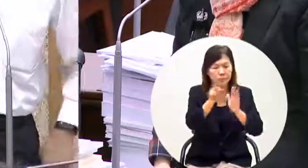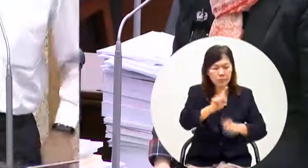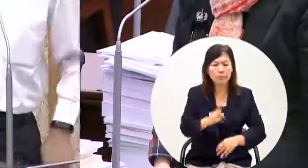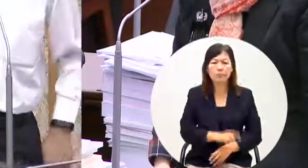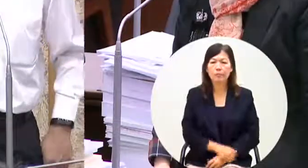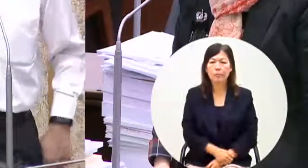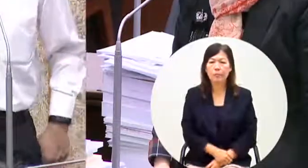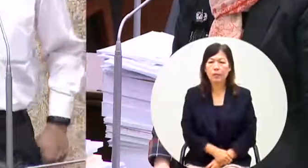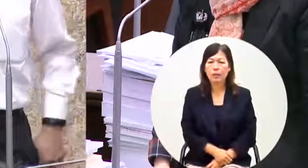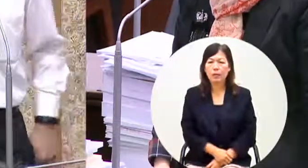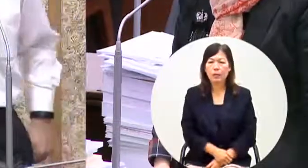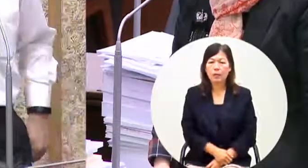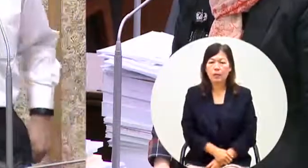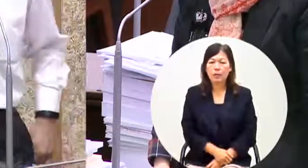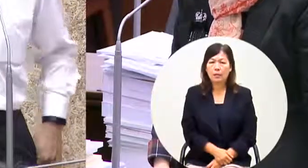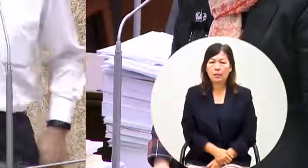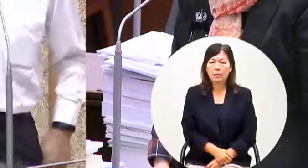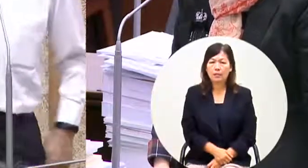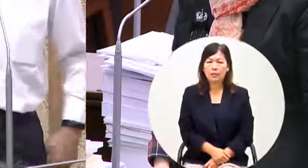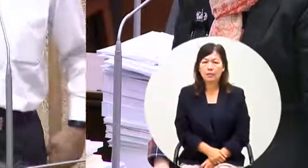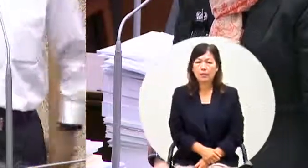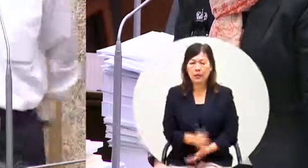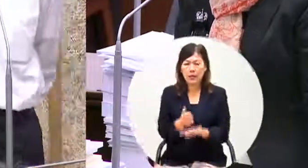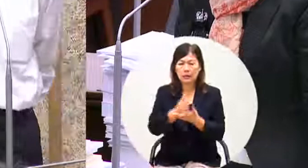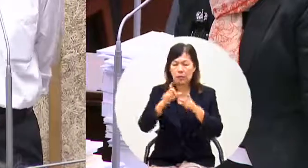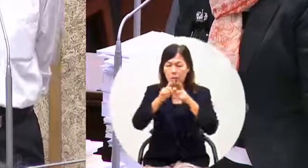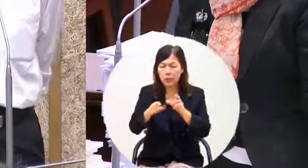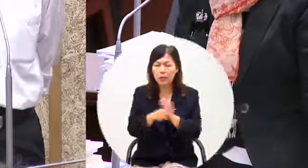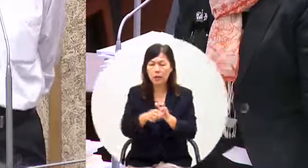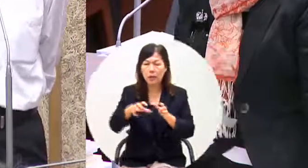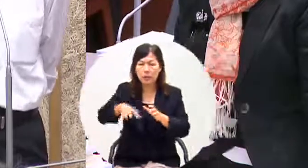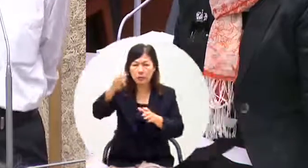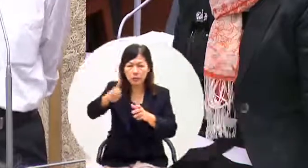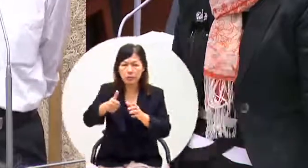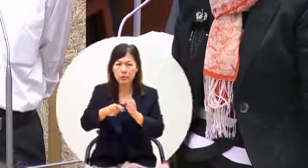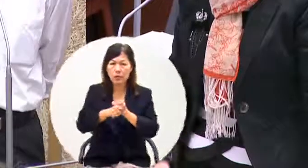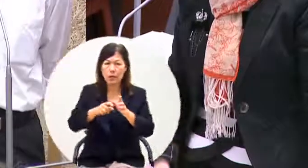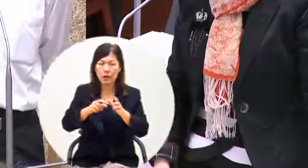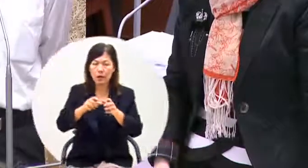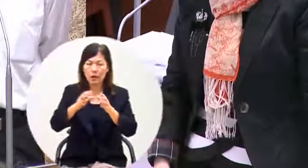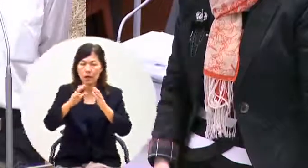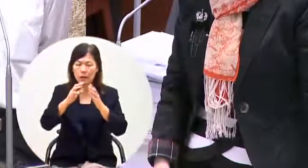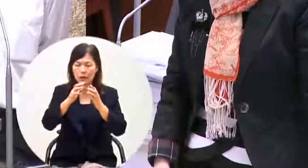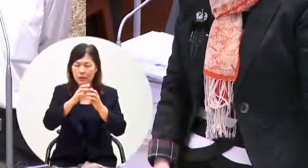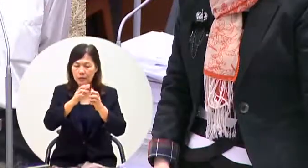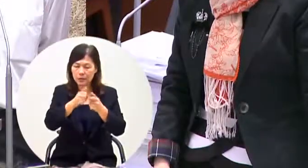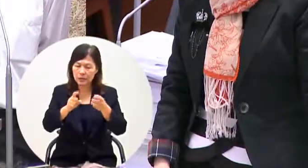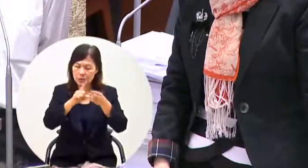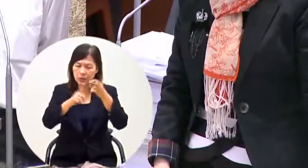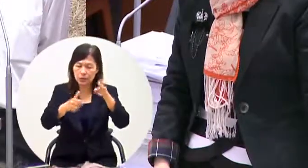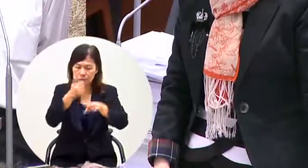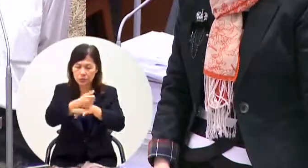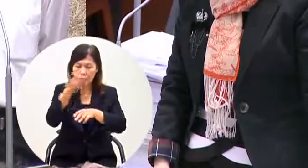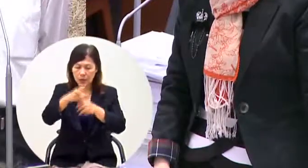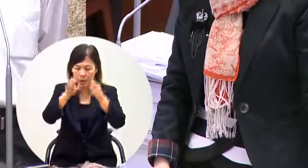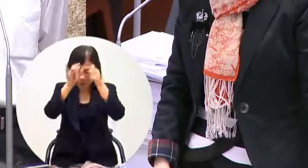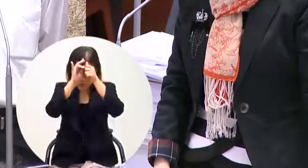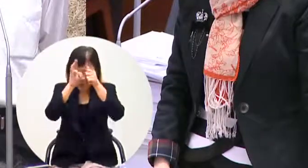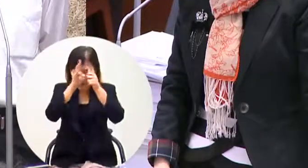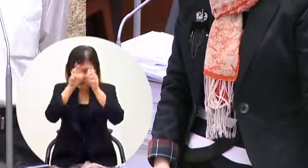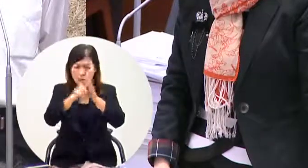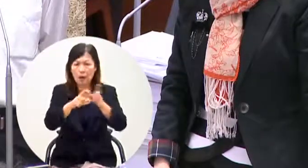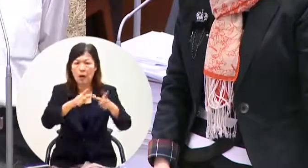请回答。 处长， 谢主席，谢许议员哦。公园就是要让市